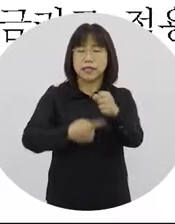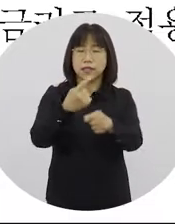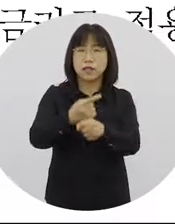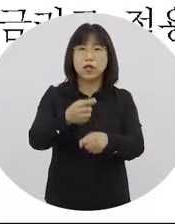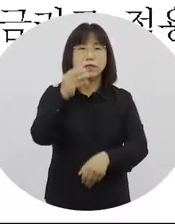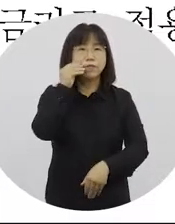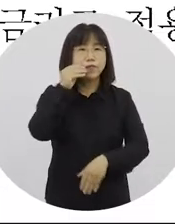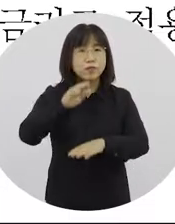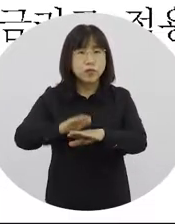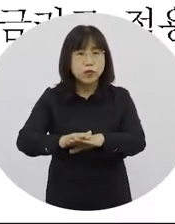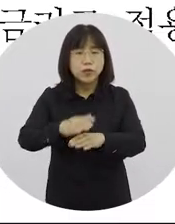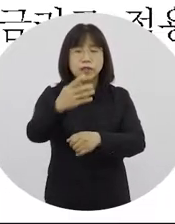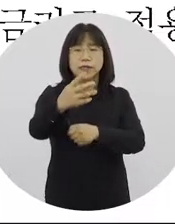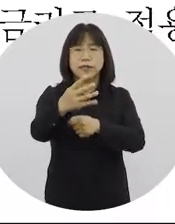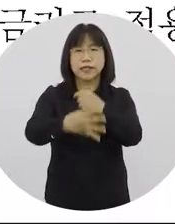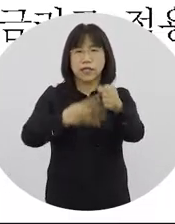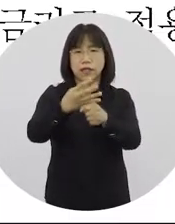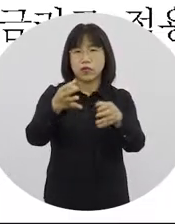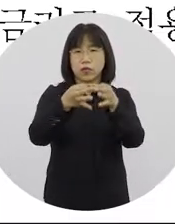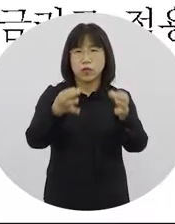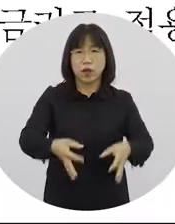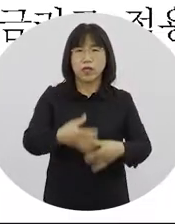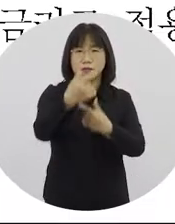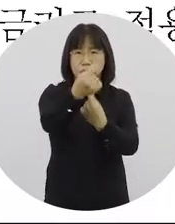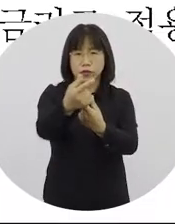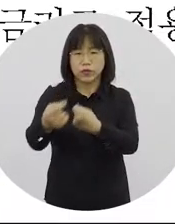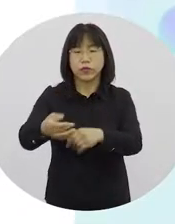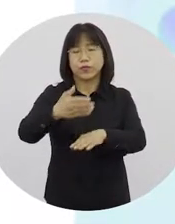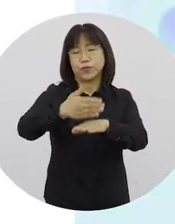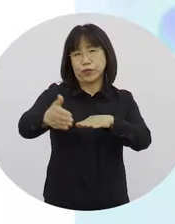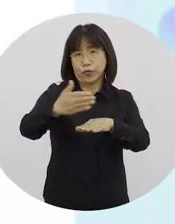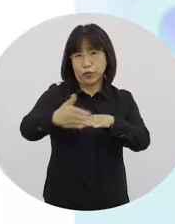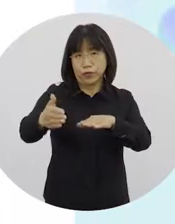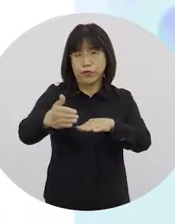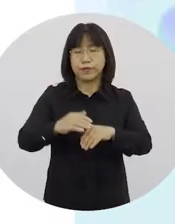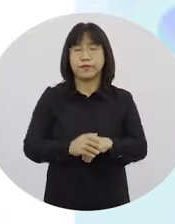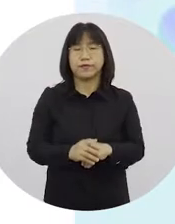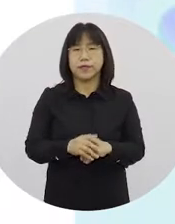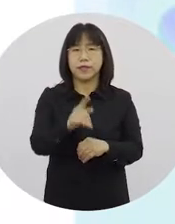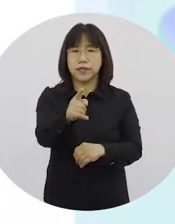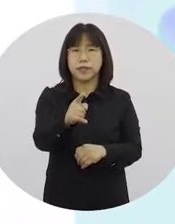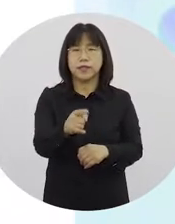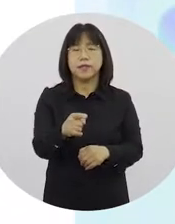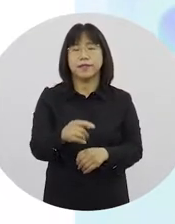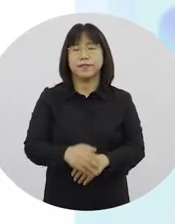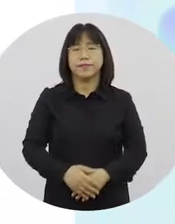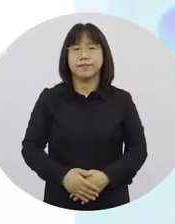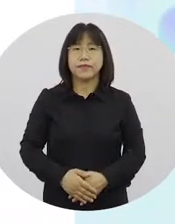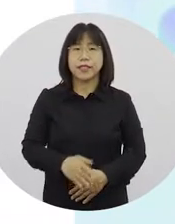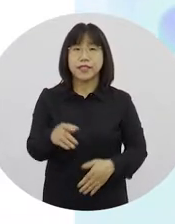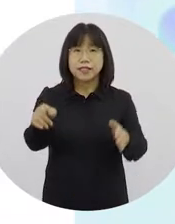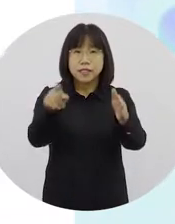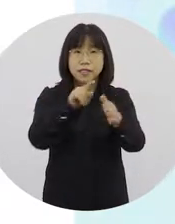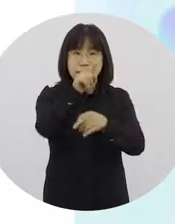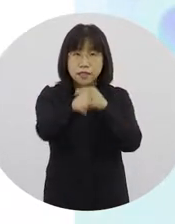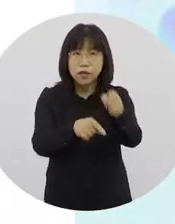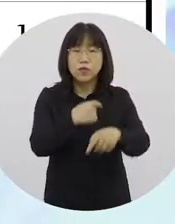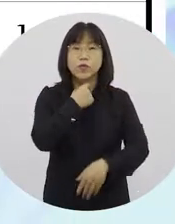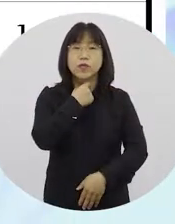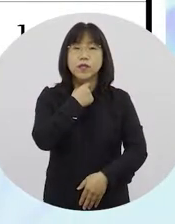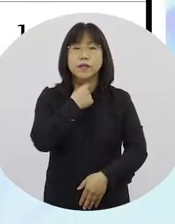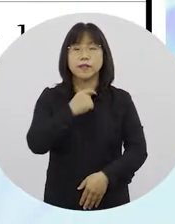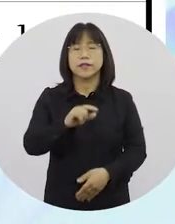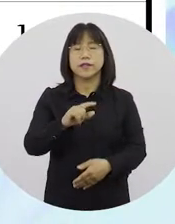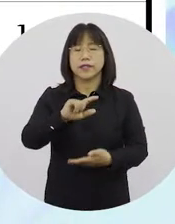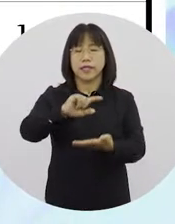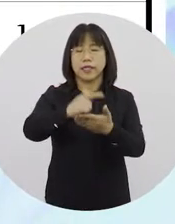균등분할 상환 조건이며 1년간 이자 전액 지원 후 2년 차부터는 변동금리로 적용됩니다. 신청을